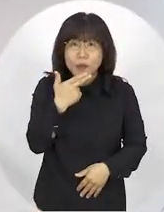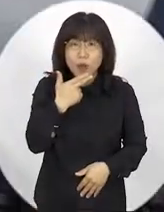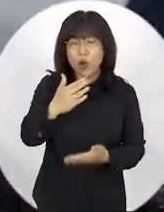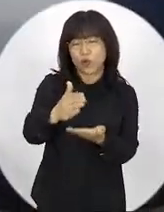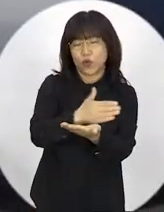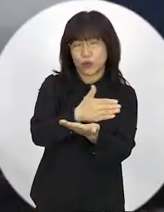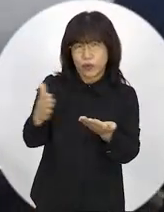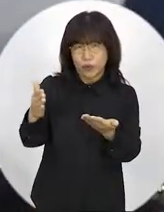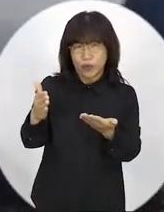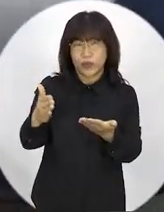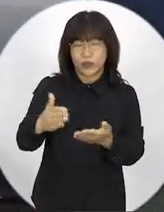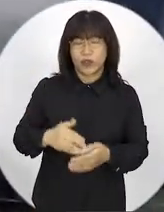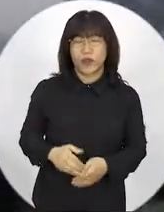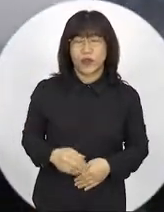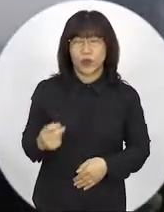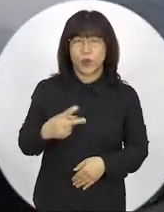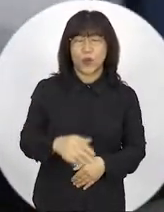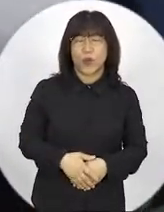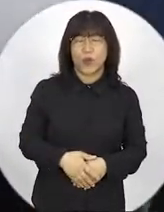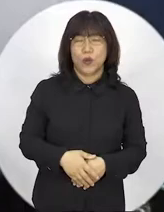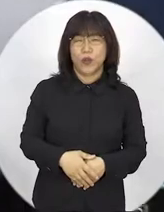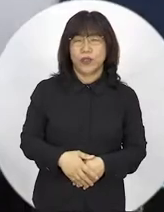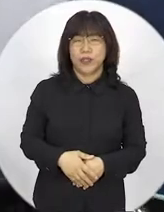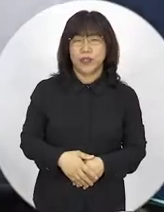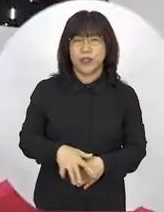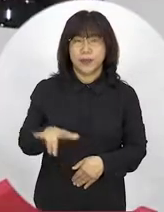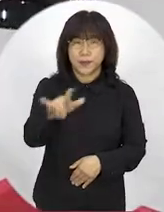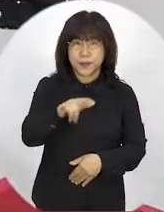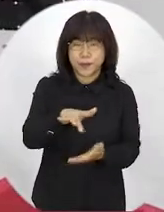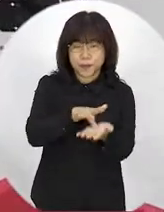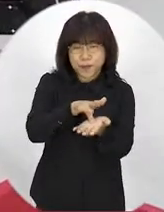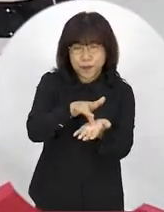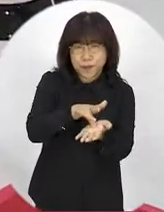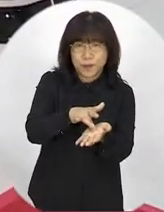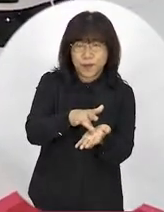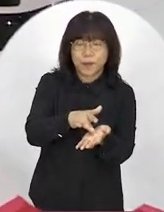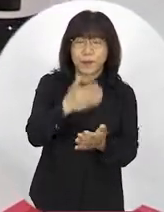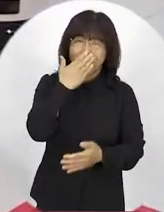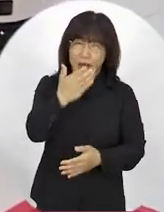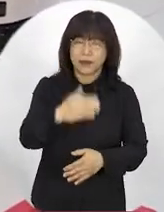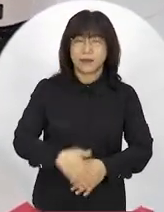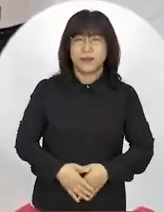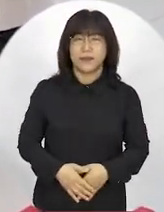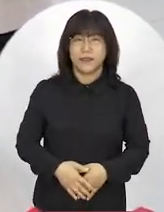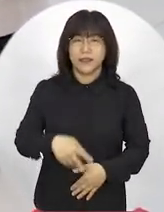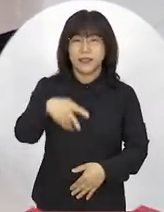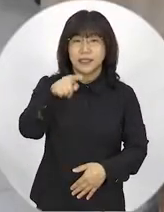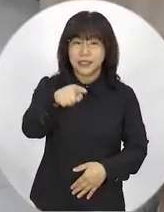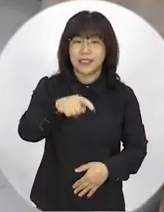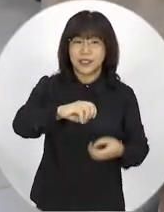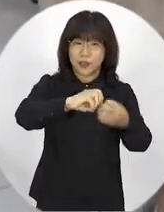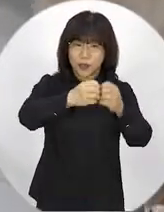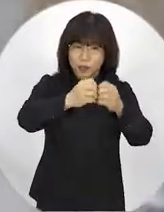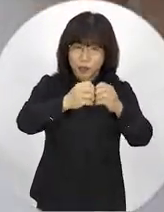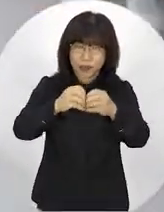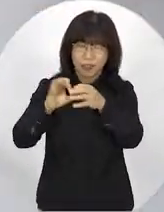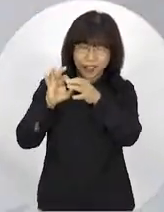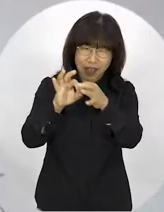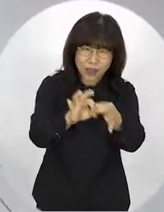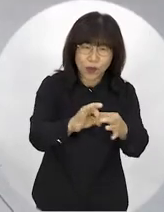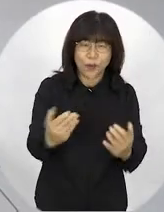활용해 24시간 상시 방역과 소독도 실시합니다. 한편 강서구는 새로미'의 지속적인